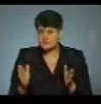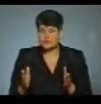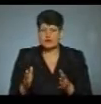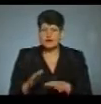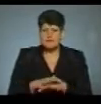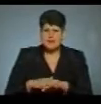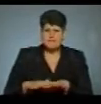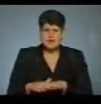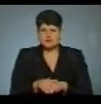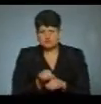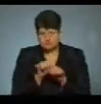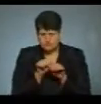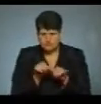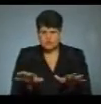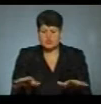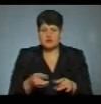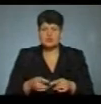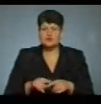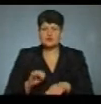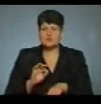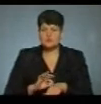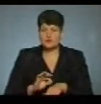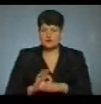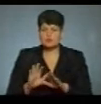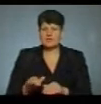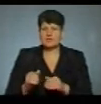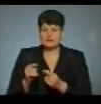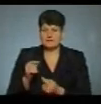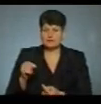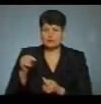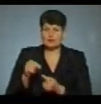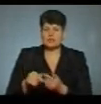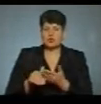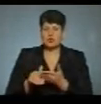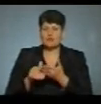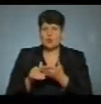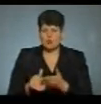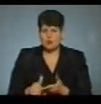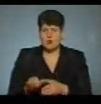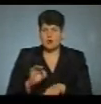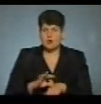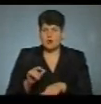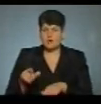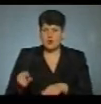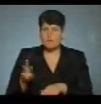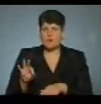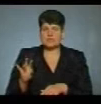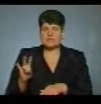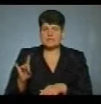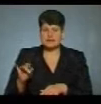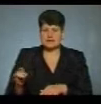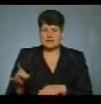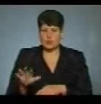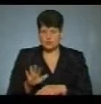масовому поширенні даного захворювання, щоб надавалася відповідна допомога саме хворим Монастирського району.